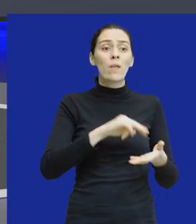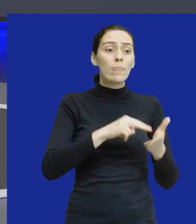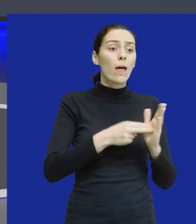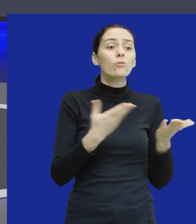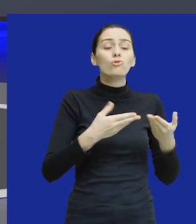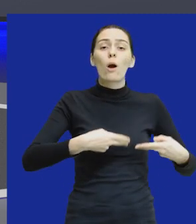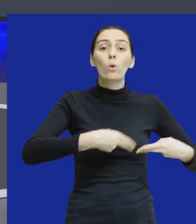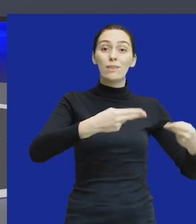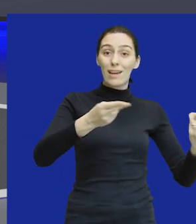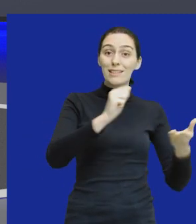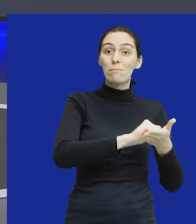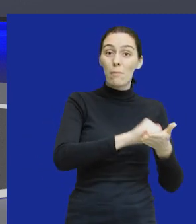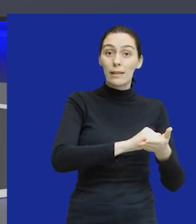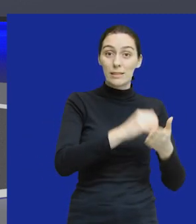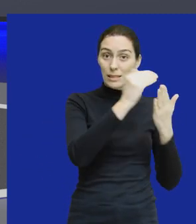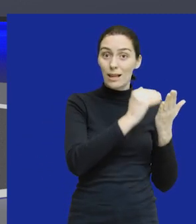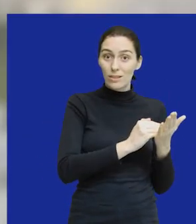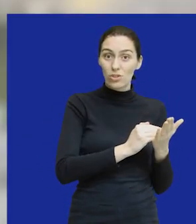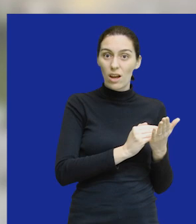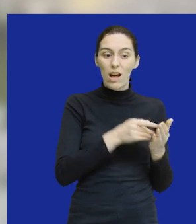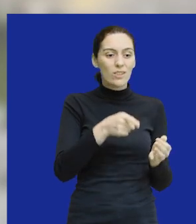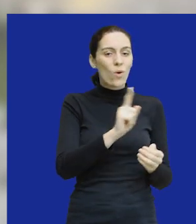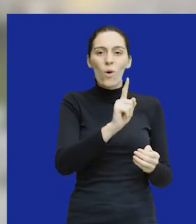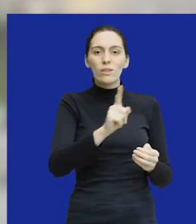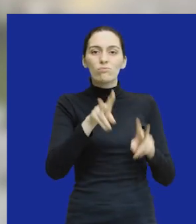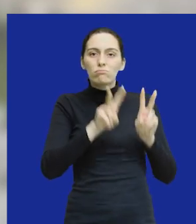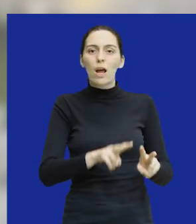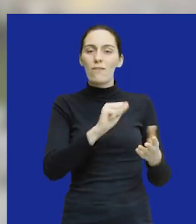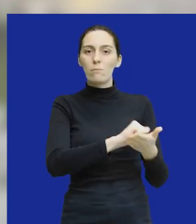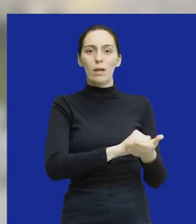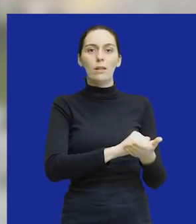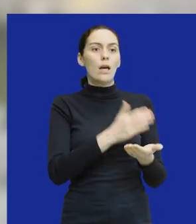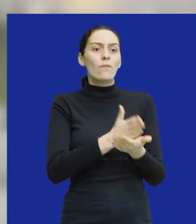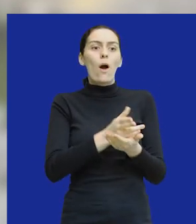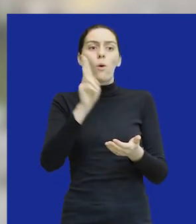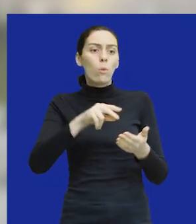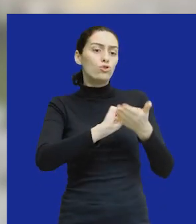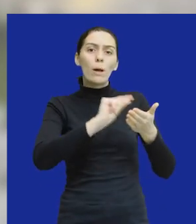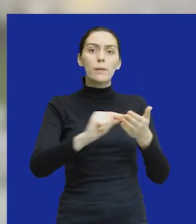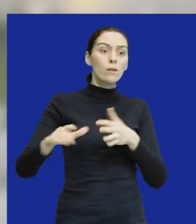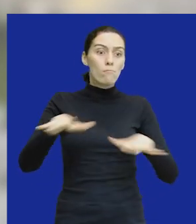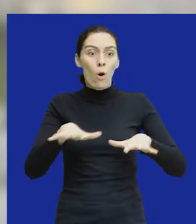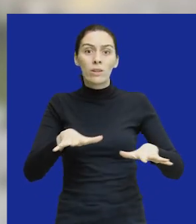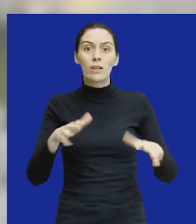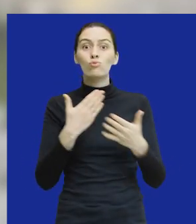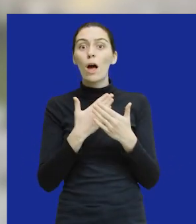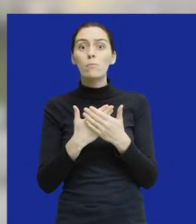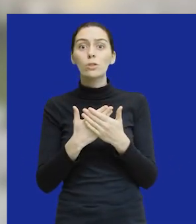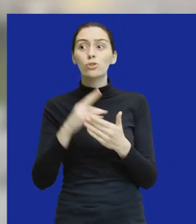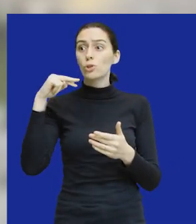za dijeljenje medijskih sadržaja, ali oni nisu mediji. Tamo može svatko napisati, evo, potres u Zaprešiću i svi će sada